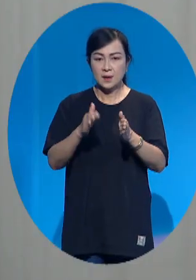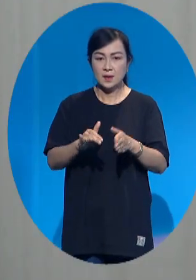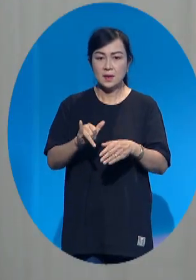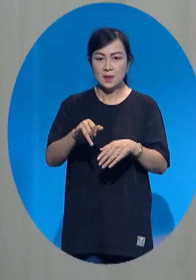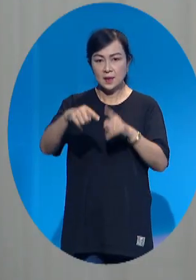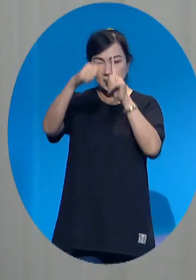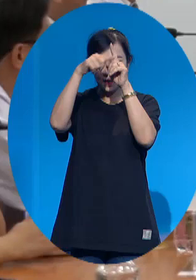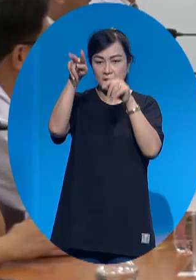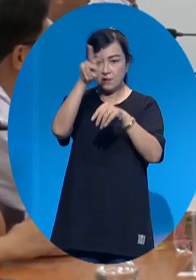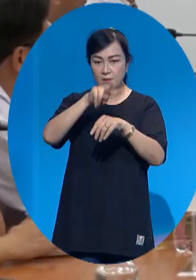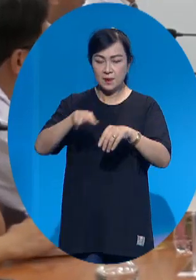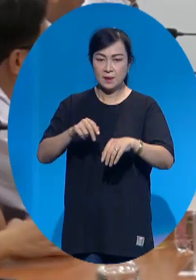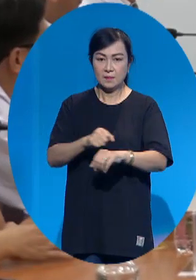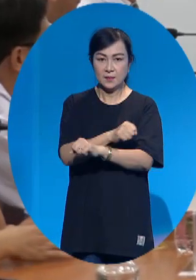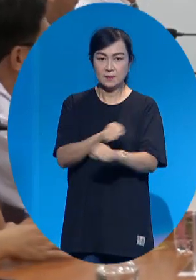Nam theo hướng bền vững.